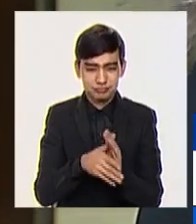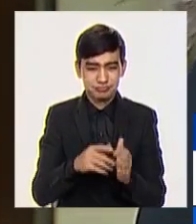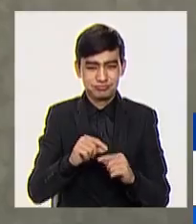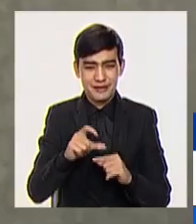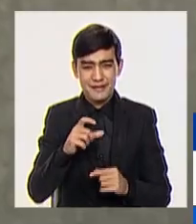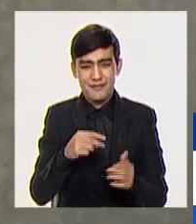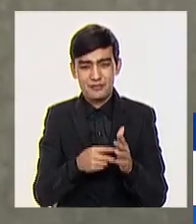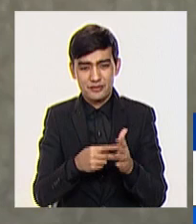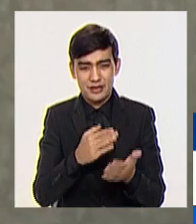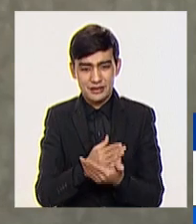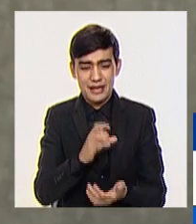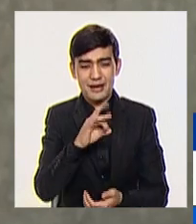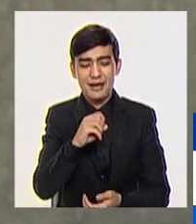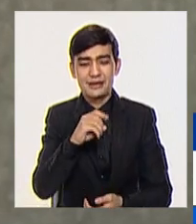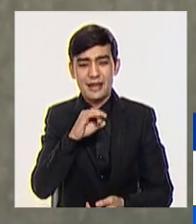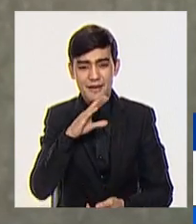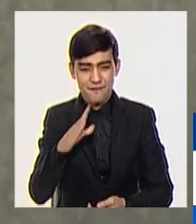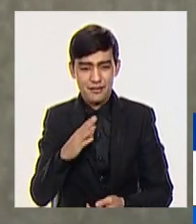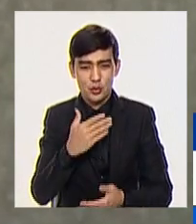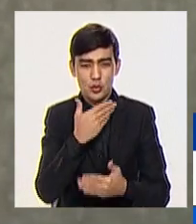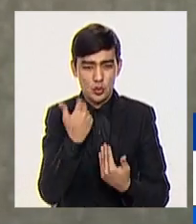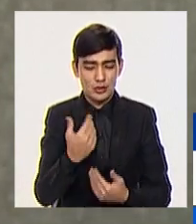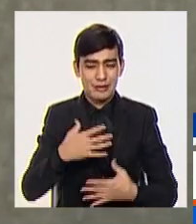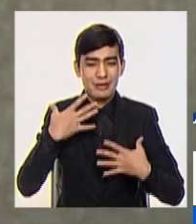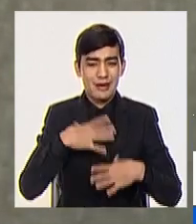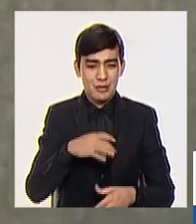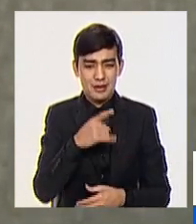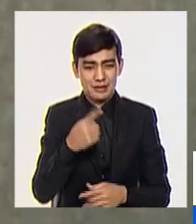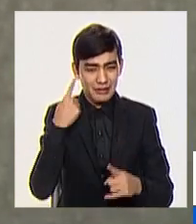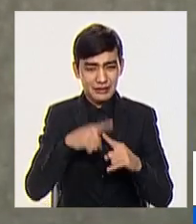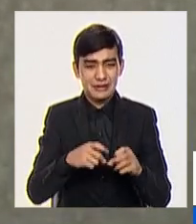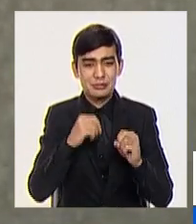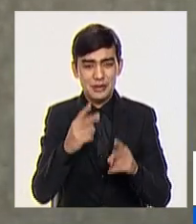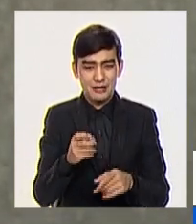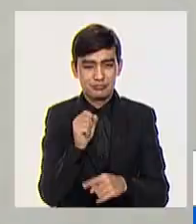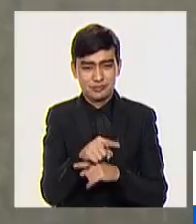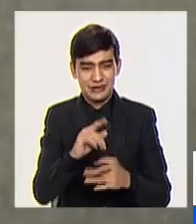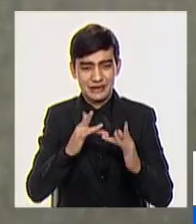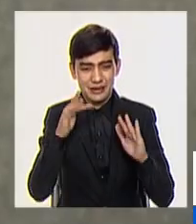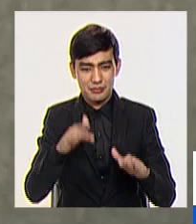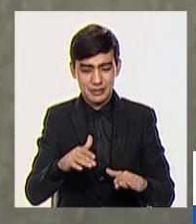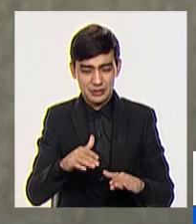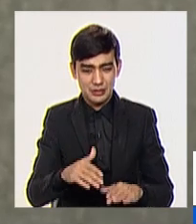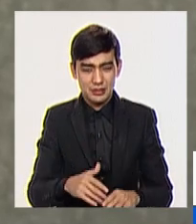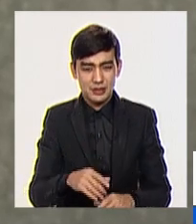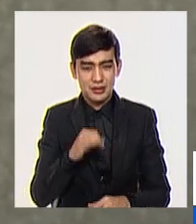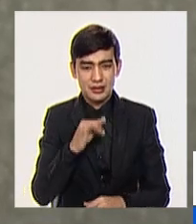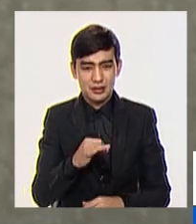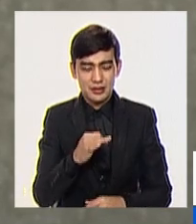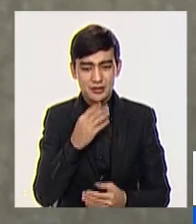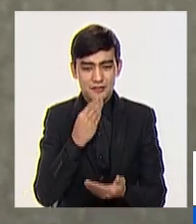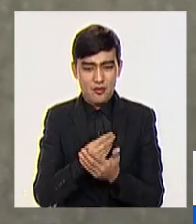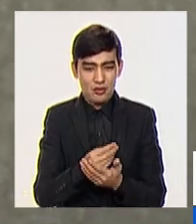количеством суммы. Резервного счета нет и никогда не было. Это техническая фишка, которую я заказал в интернете. А в